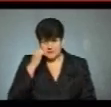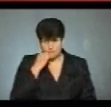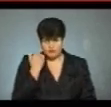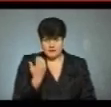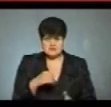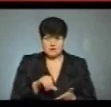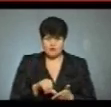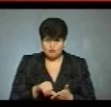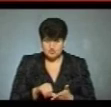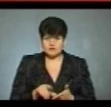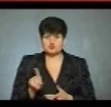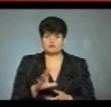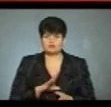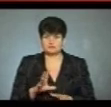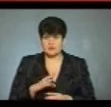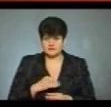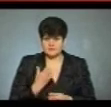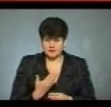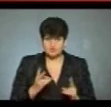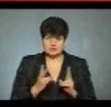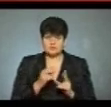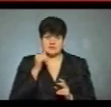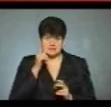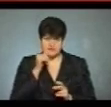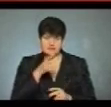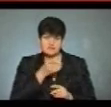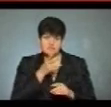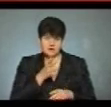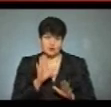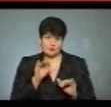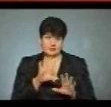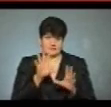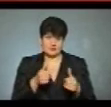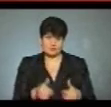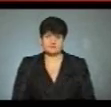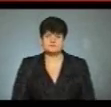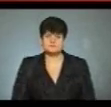вам дякую за участь, дякую, що були з нами. Зустрінемося завтра у цій же порі. До побачення і на все добре.